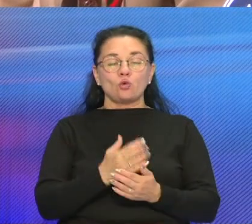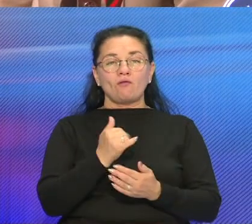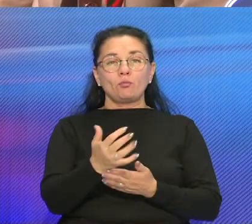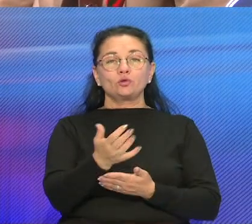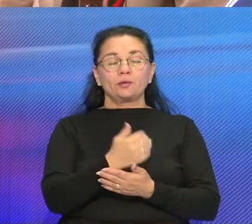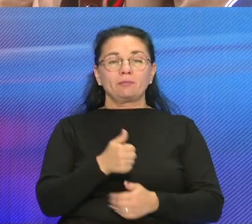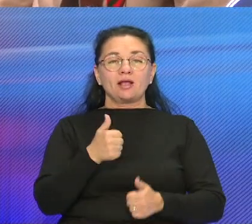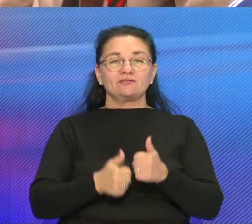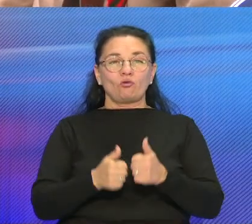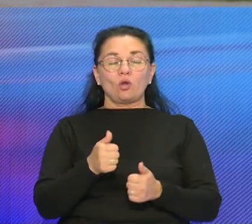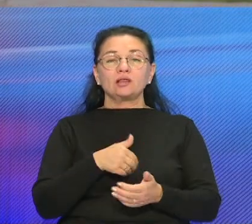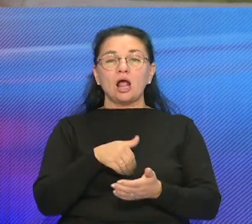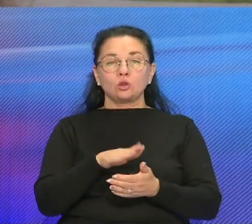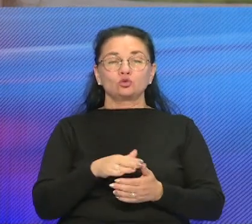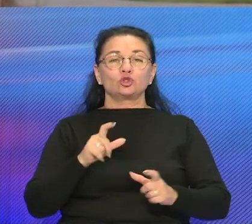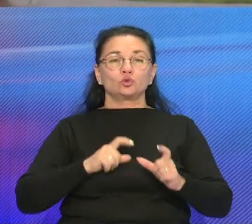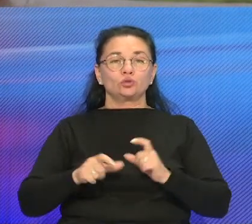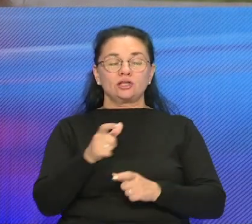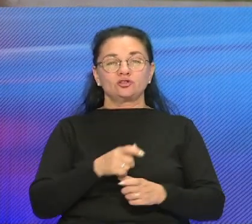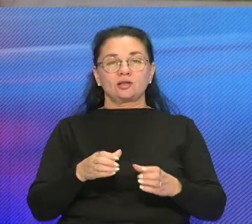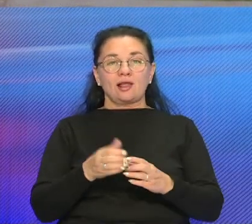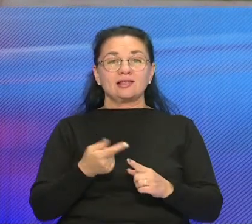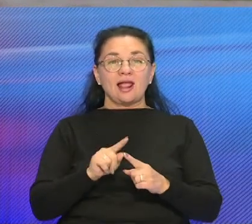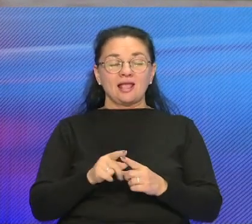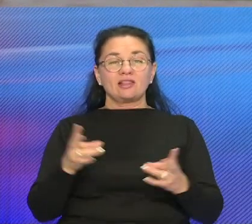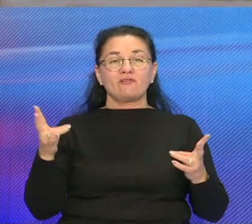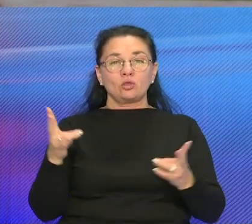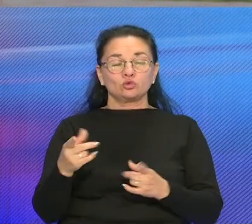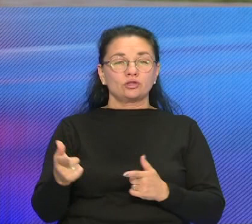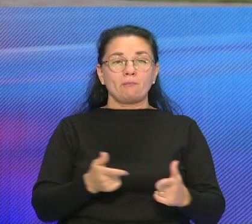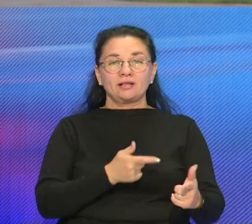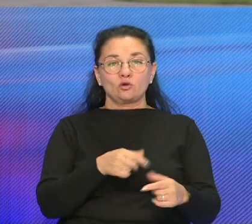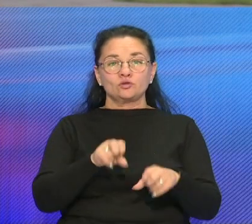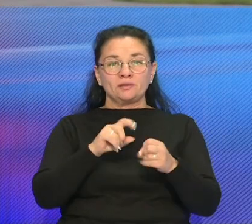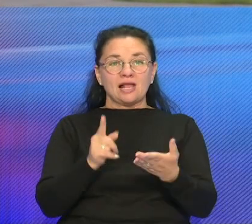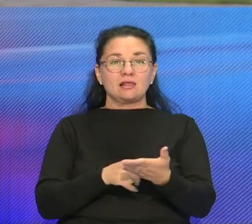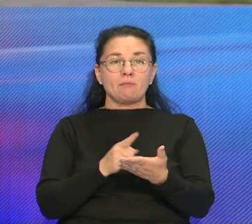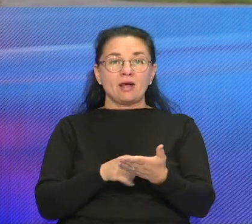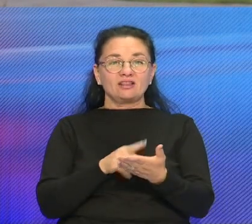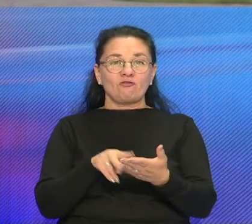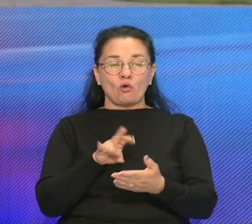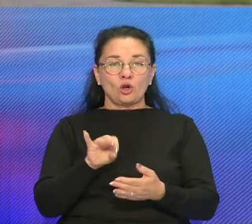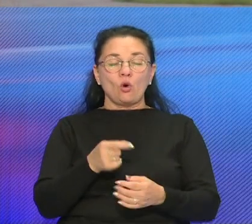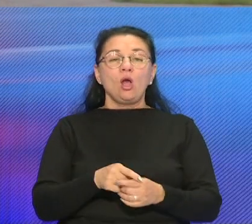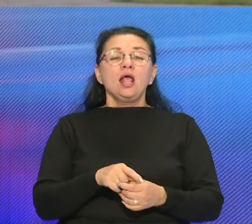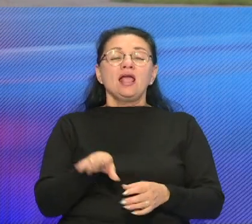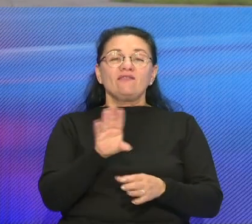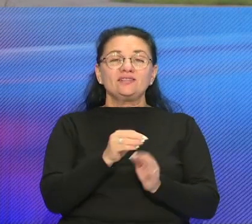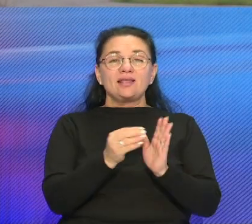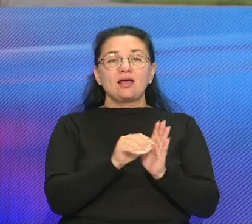конкурсе на лепшы студатрад. Для этого необходимо подготовить портфолио, подготовить перечень необходимых